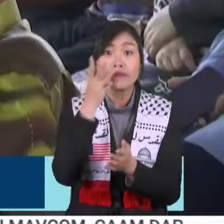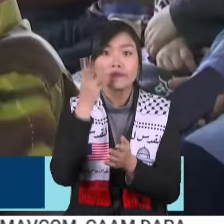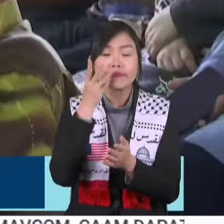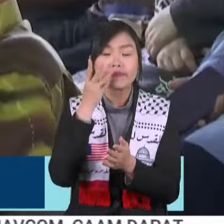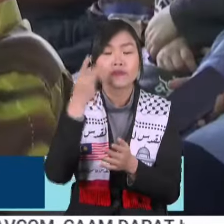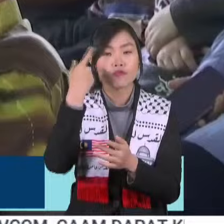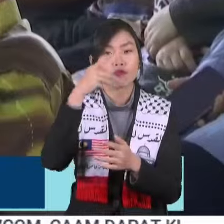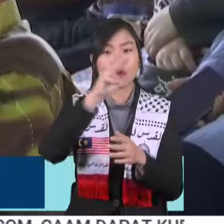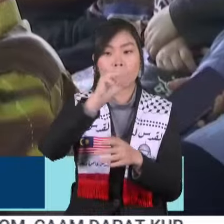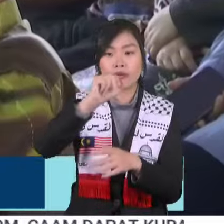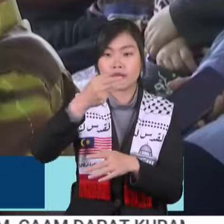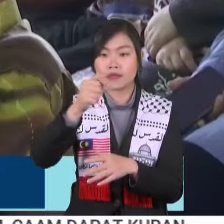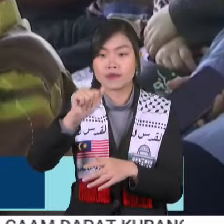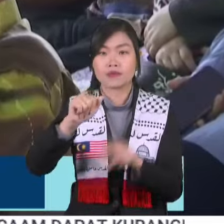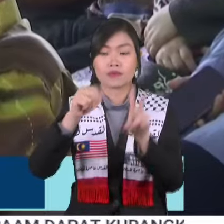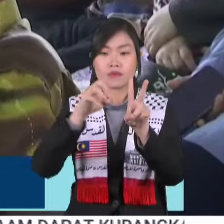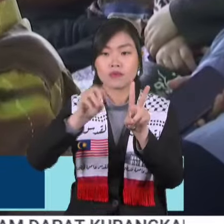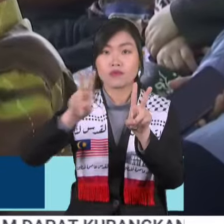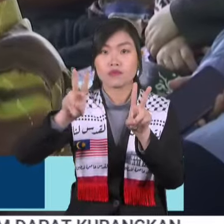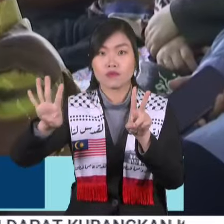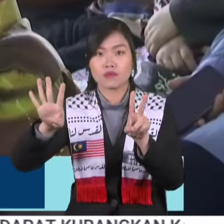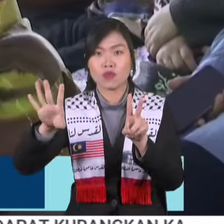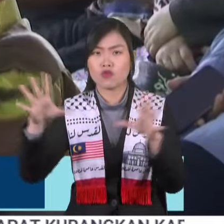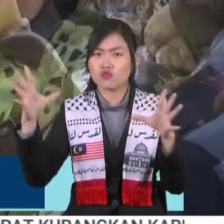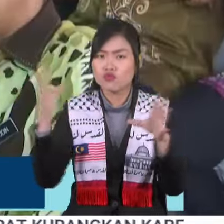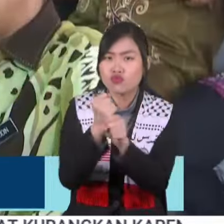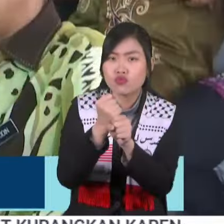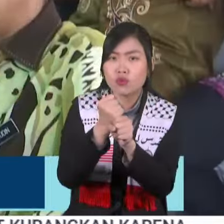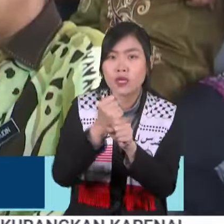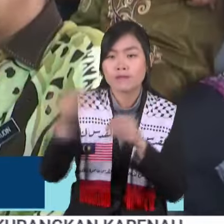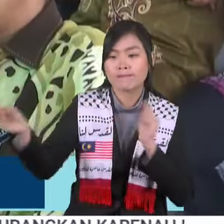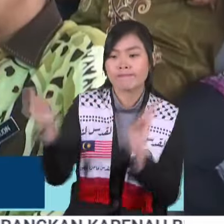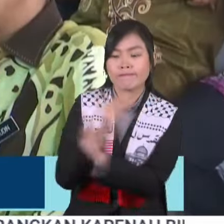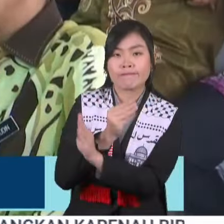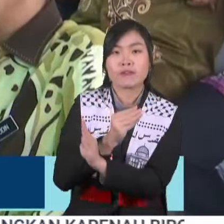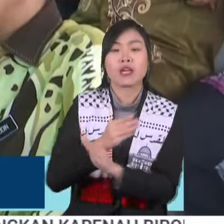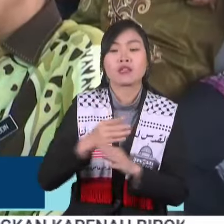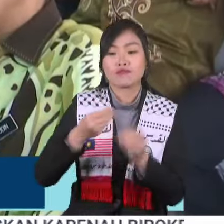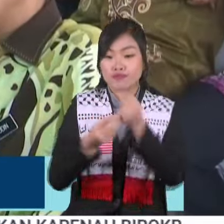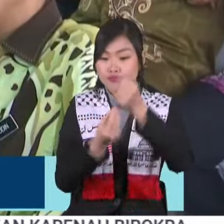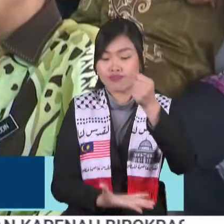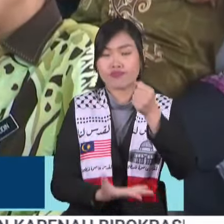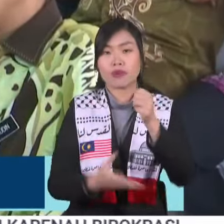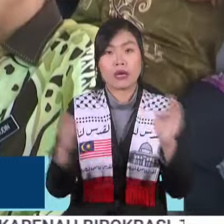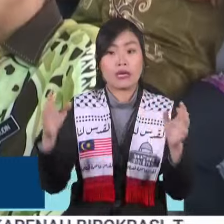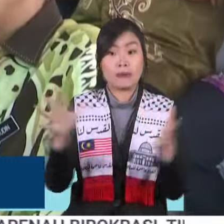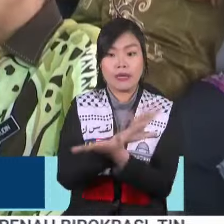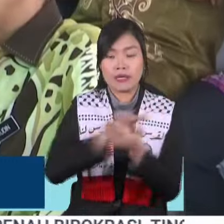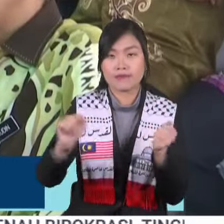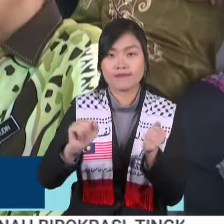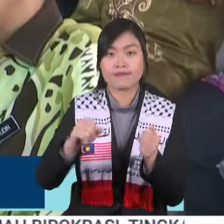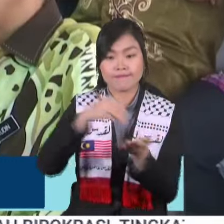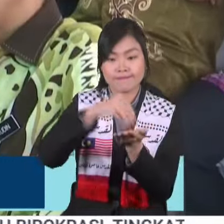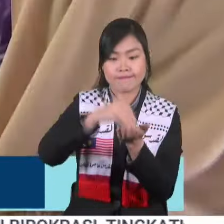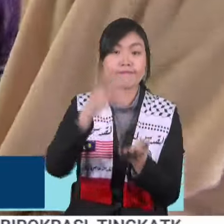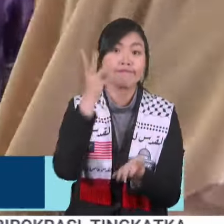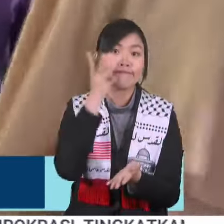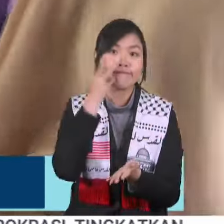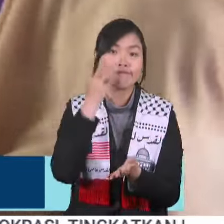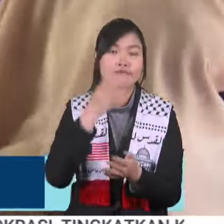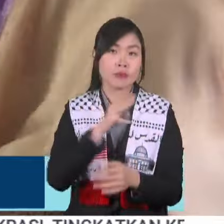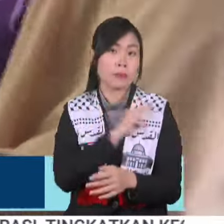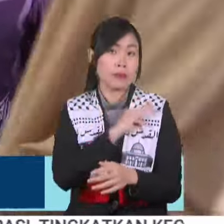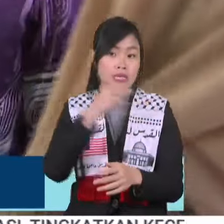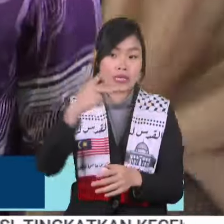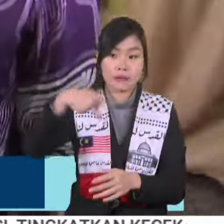MAHA 2024. Skim itu lebih komprehensif bagi menggantikan tabung bencana tanaman padi. Jelas Menteri KPKM, jumlah pampasan